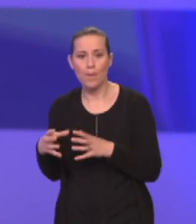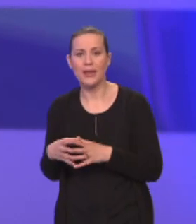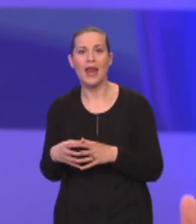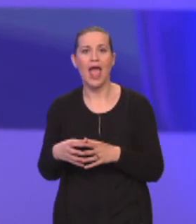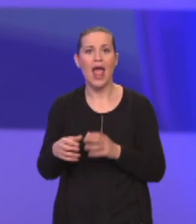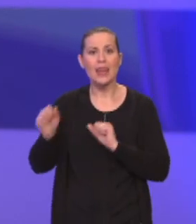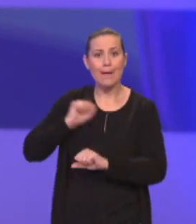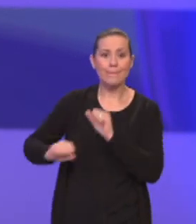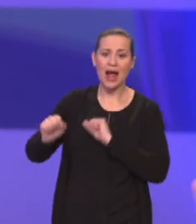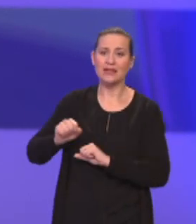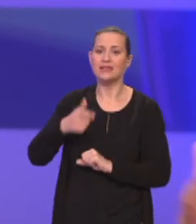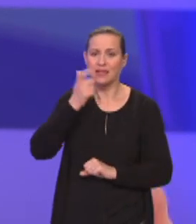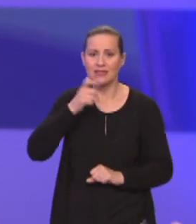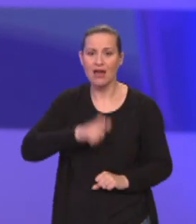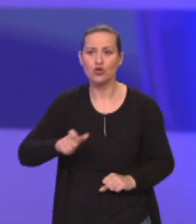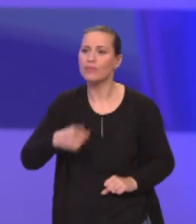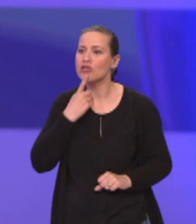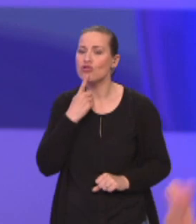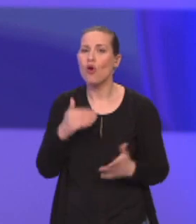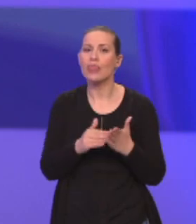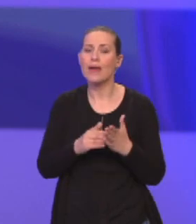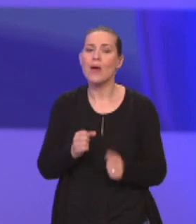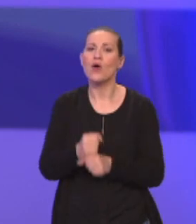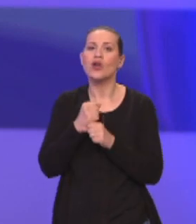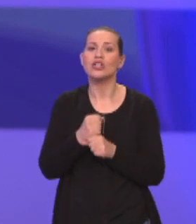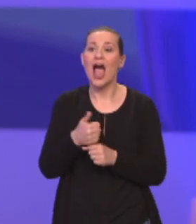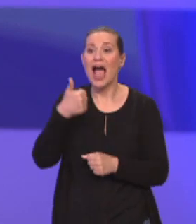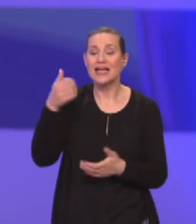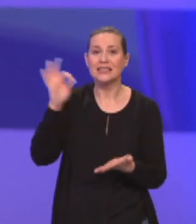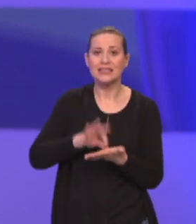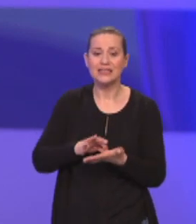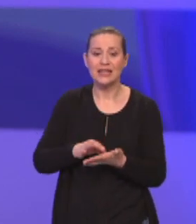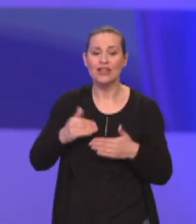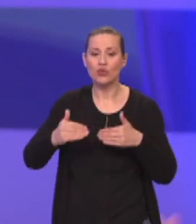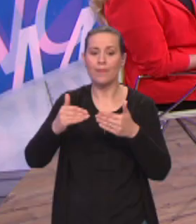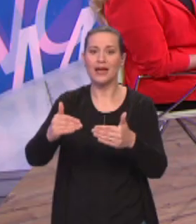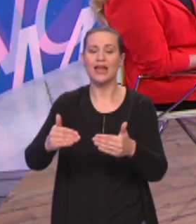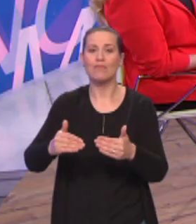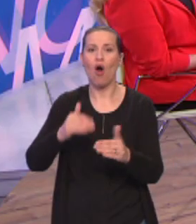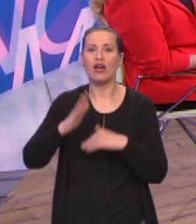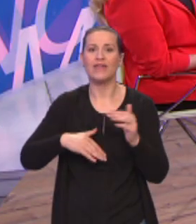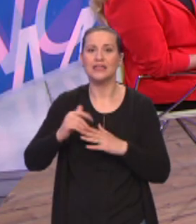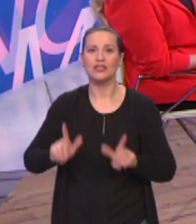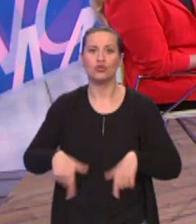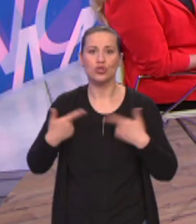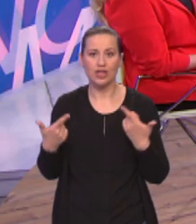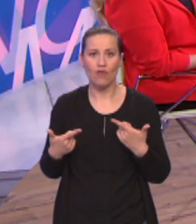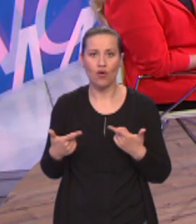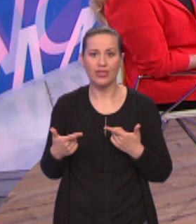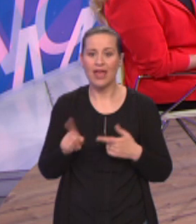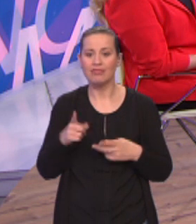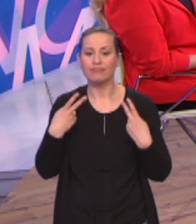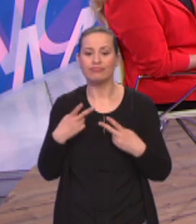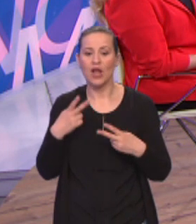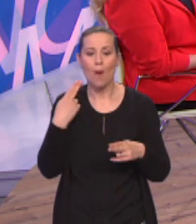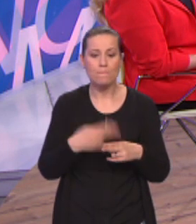branitelje, na druge skupine koje trebaju tu psihološku podršku, a sve s jednim ciljem, da unaprijedimo tu kvalitetu života, bilo da je bolest u pitanju,